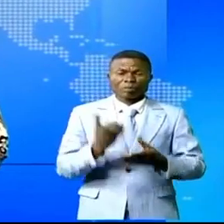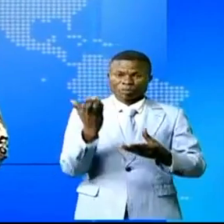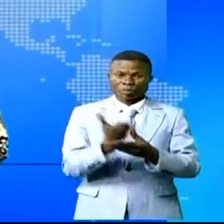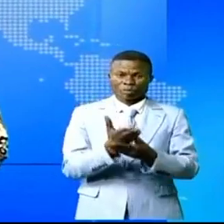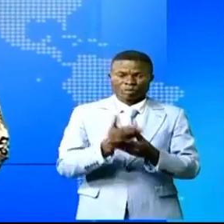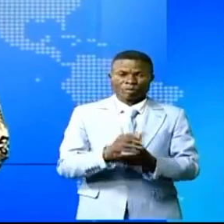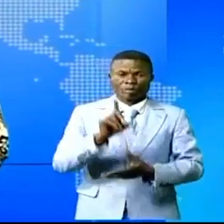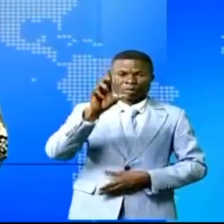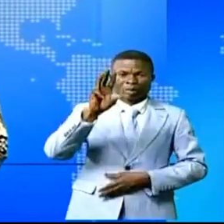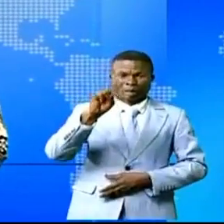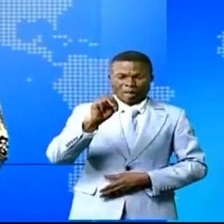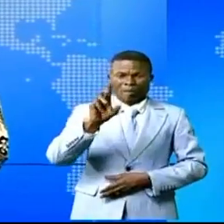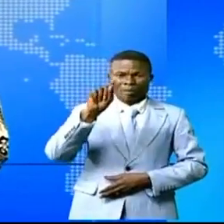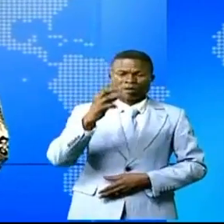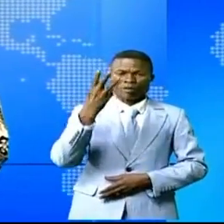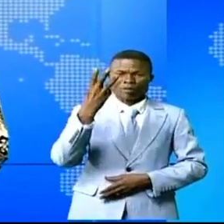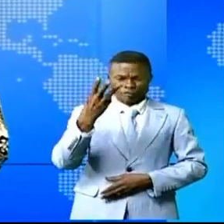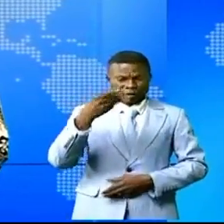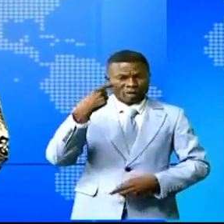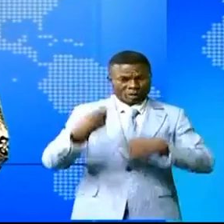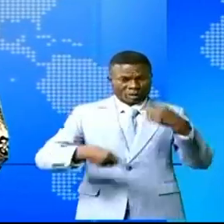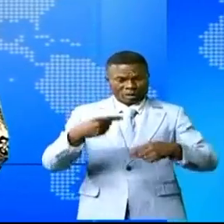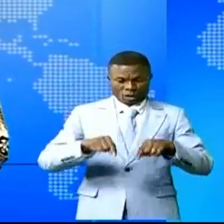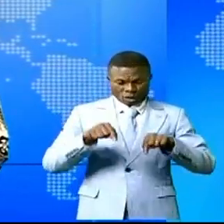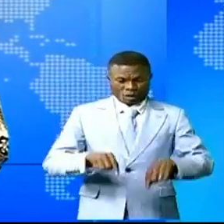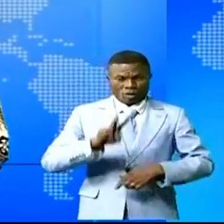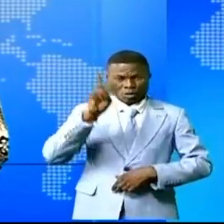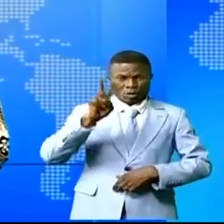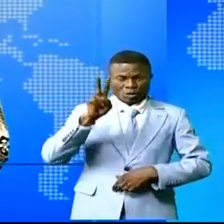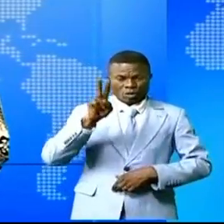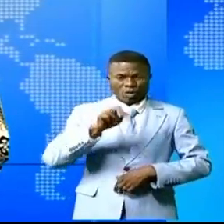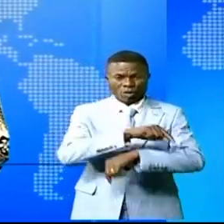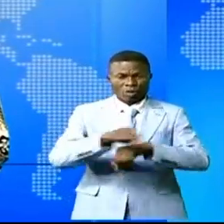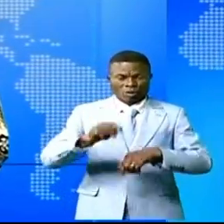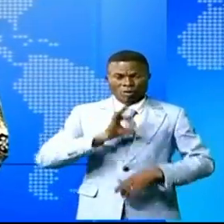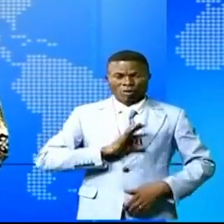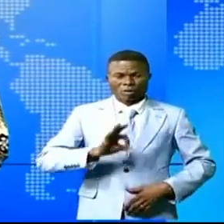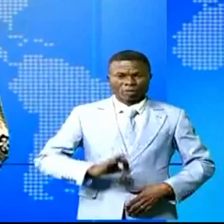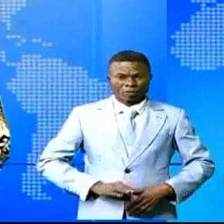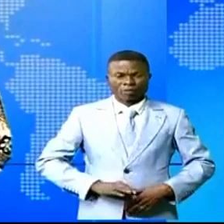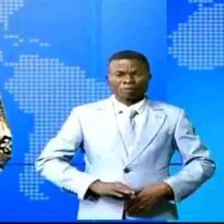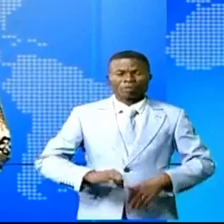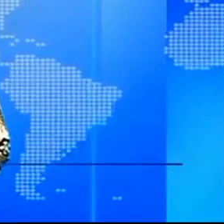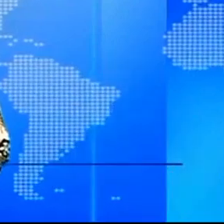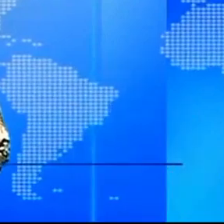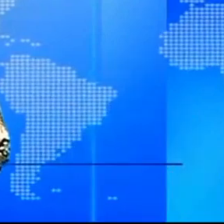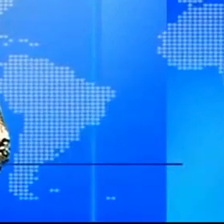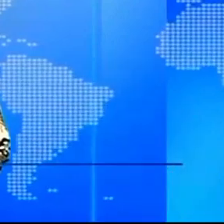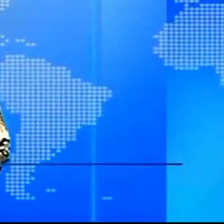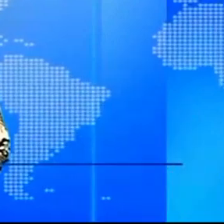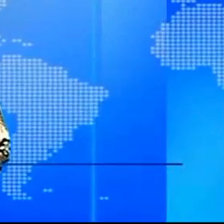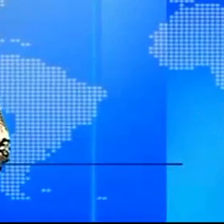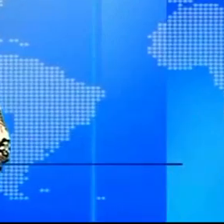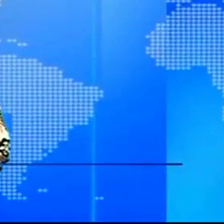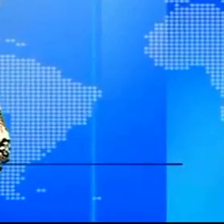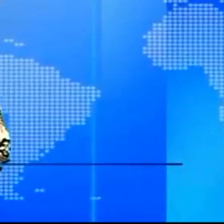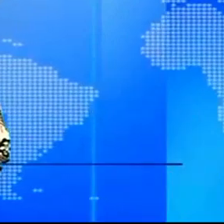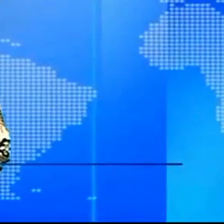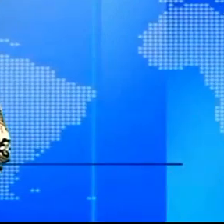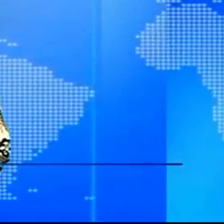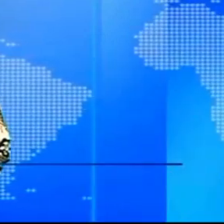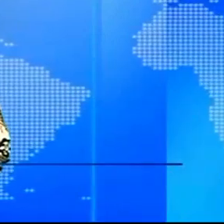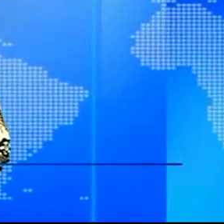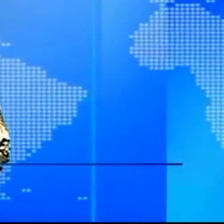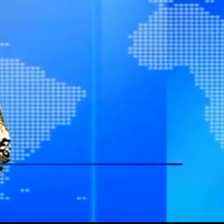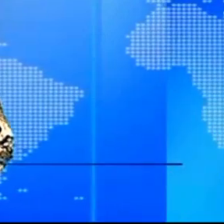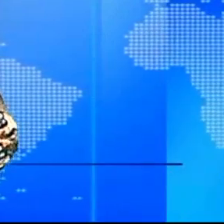m23 sur la table des discussions ce vendredi à la cité de l'union africaine entre le chef de l'état félix en tant que ces canettes une envoyé une délégation